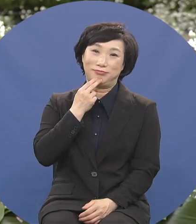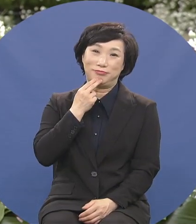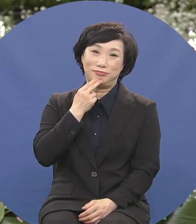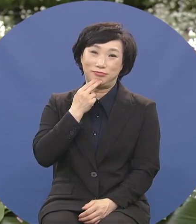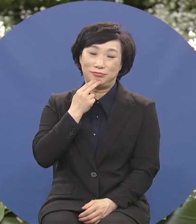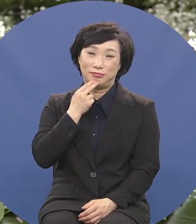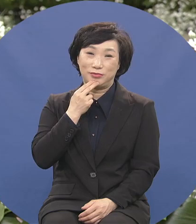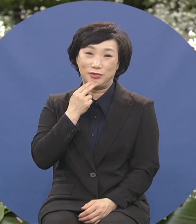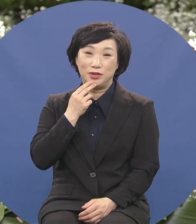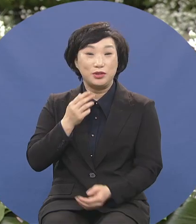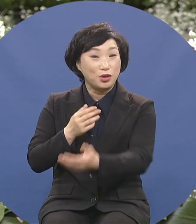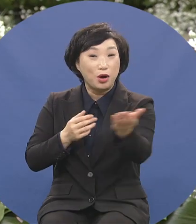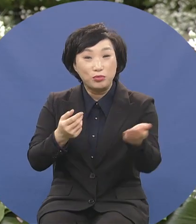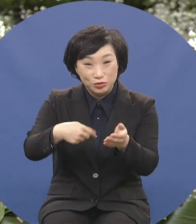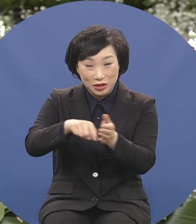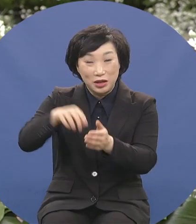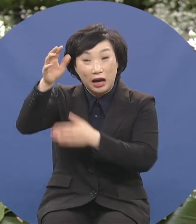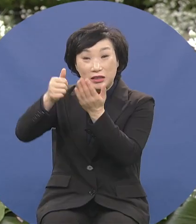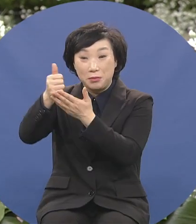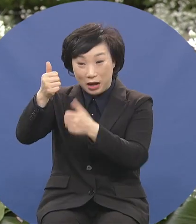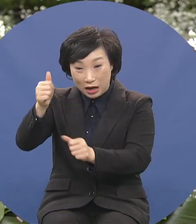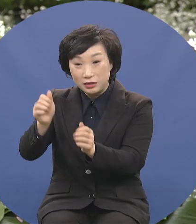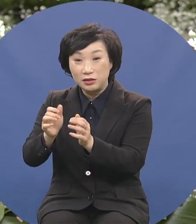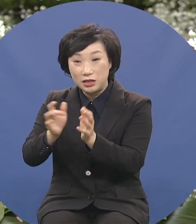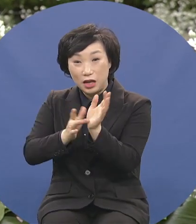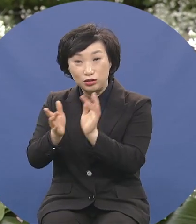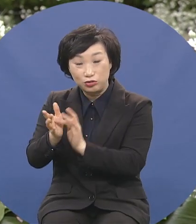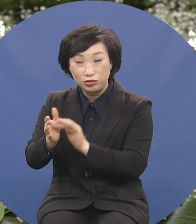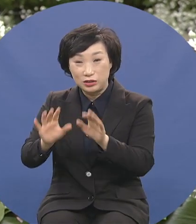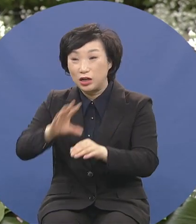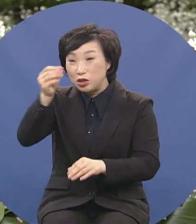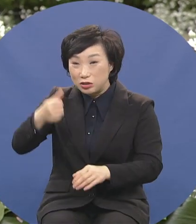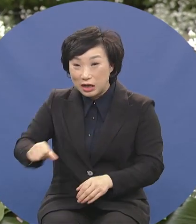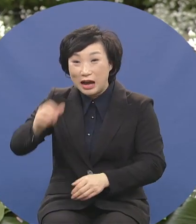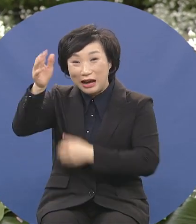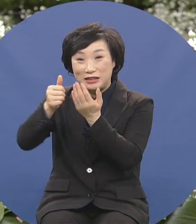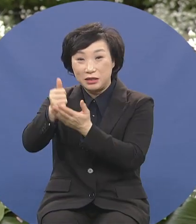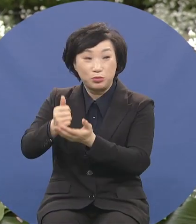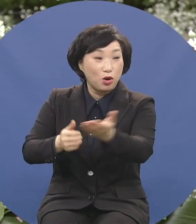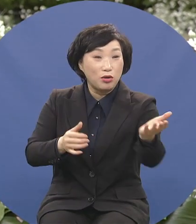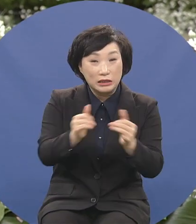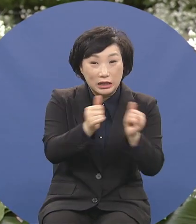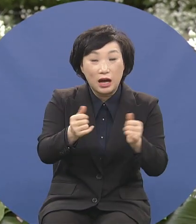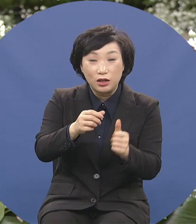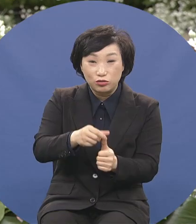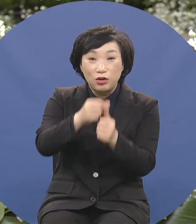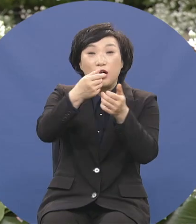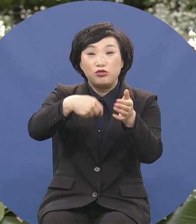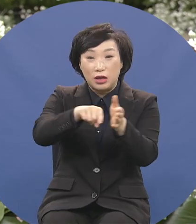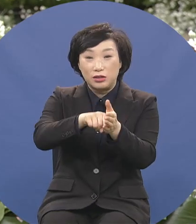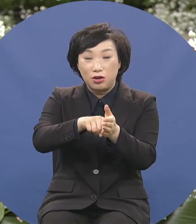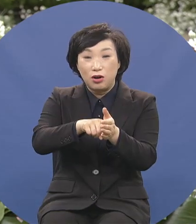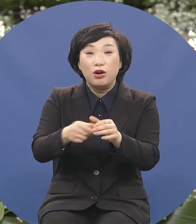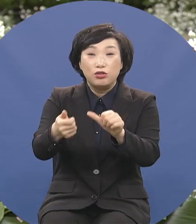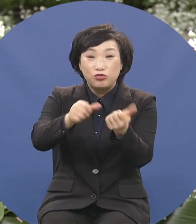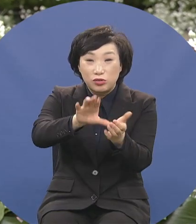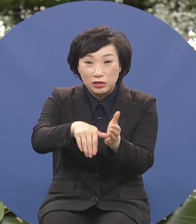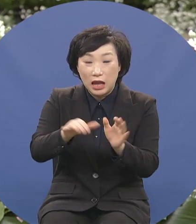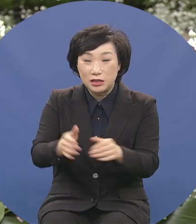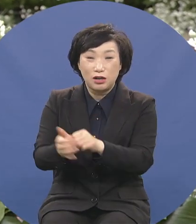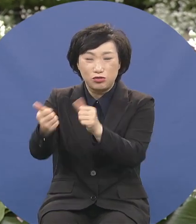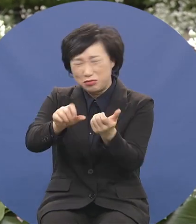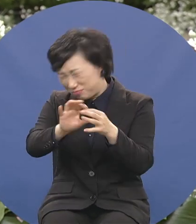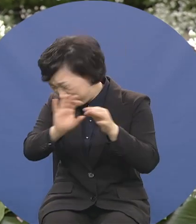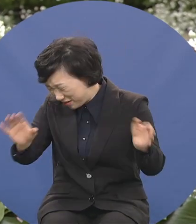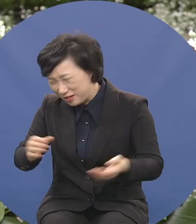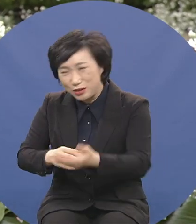내가 노후에서 하나님의 아들로서 성자 하나님으로서 노후에서 죽을 때 죽음까지도 개의치